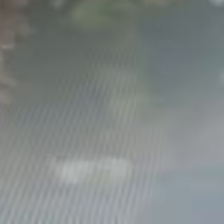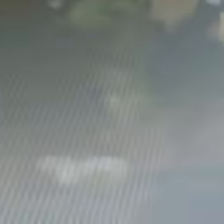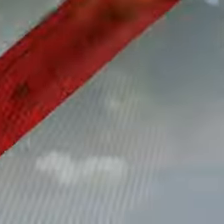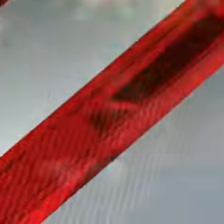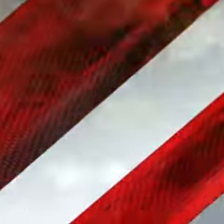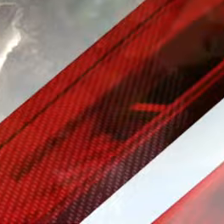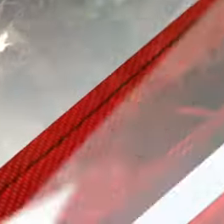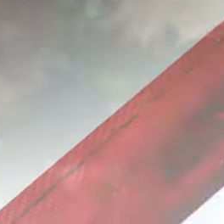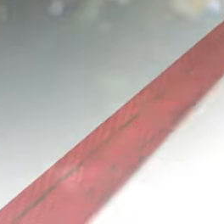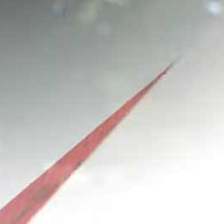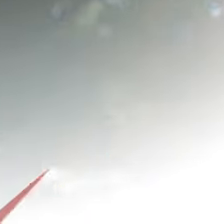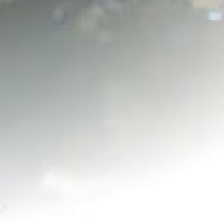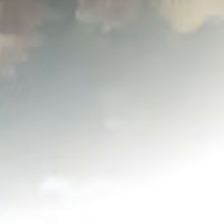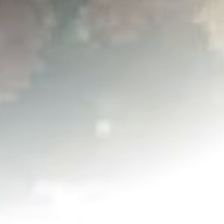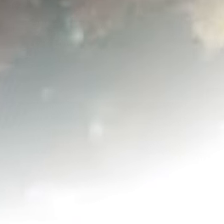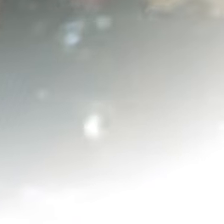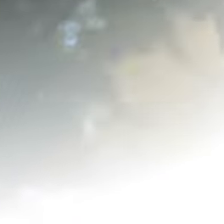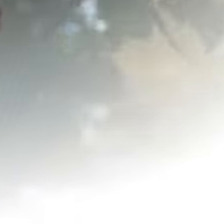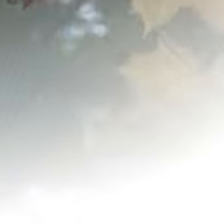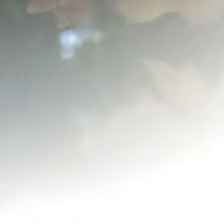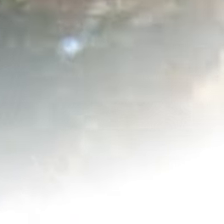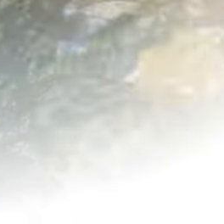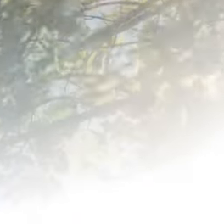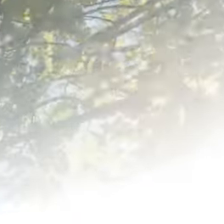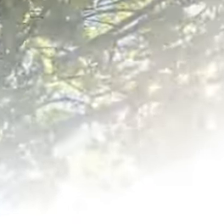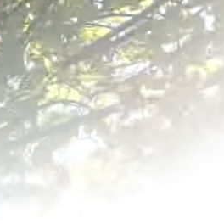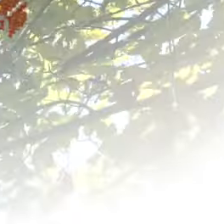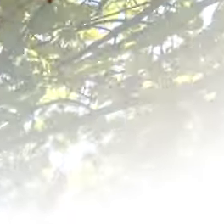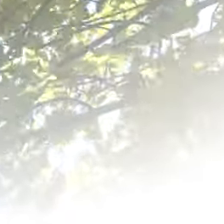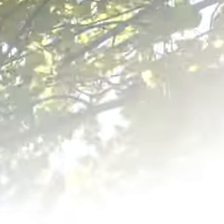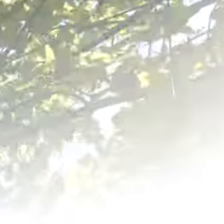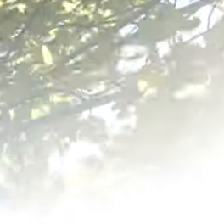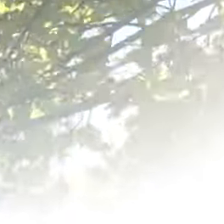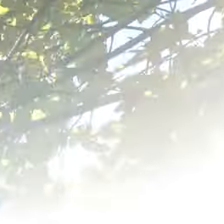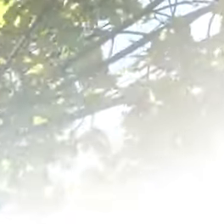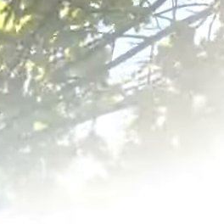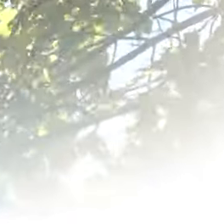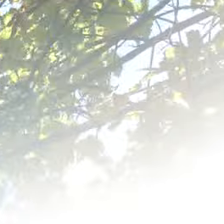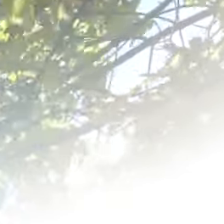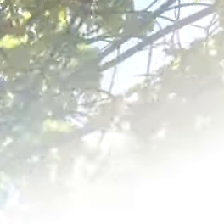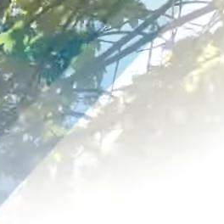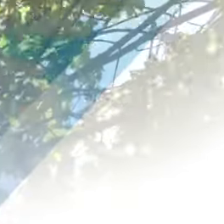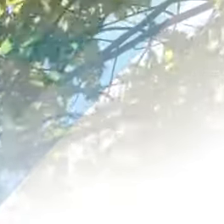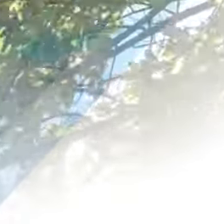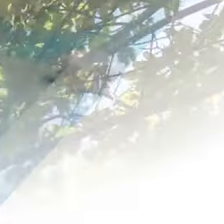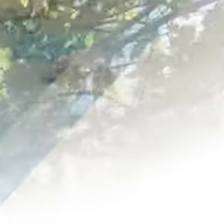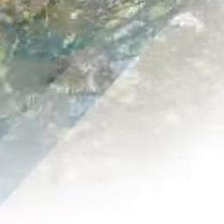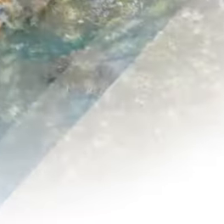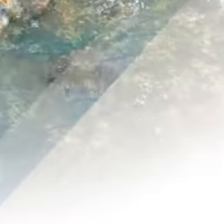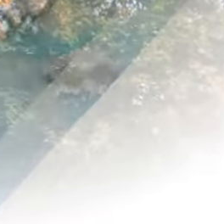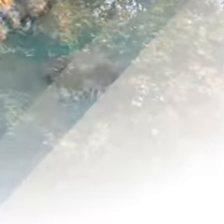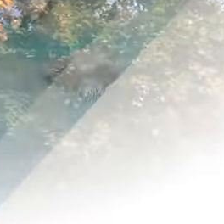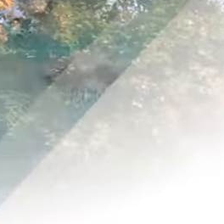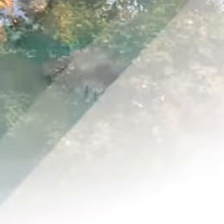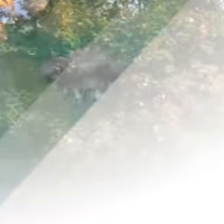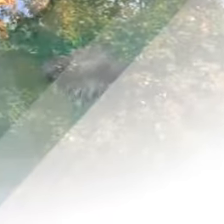а сканцэнтравацца на ўжо распачатых справах. Адказныя рашэнні таксама лепш не прымаць і перанесці іх